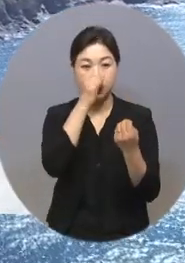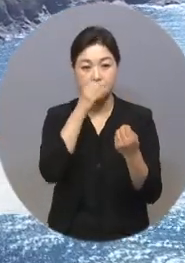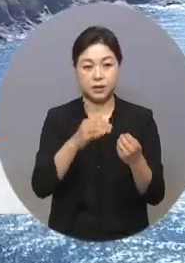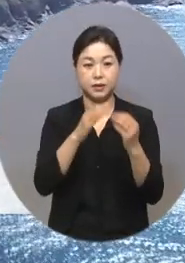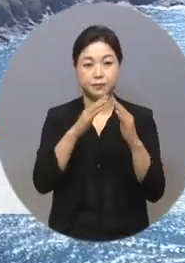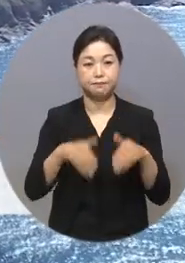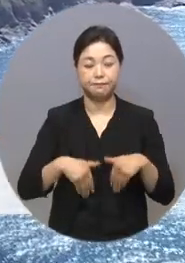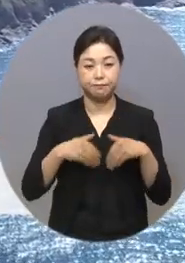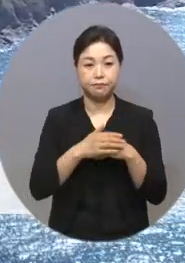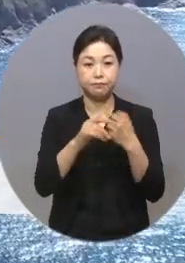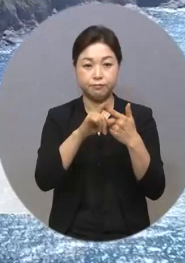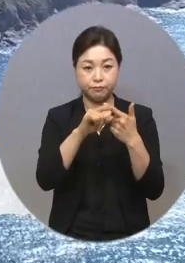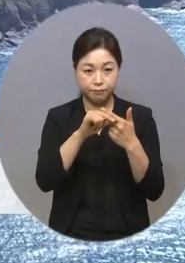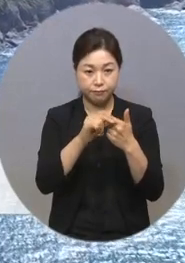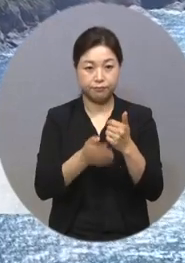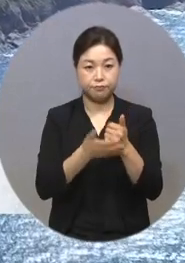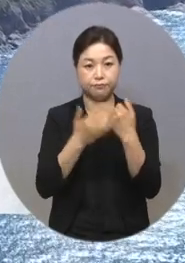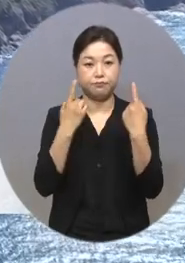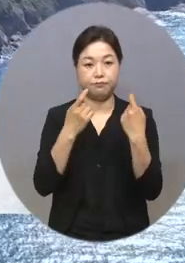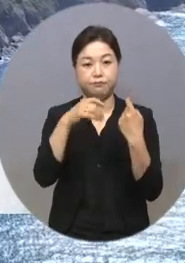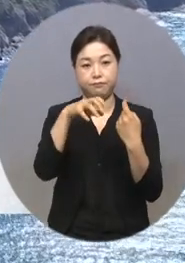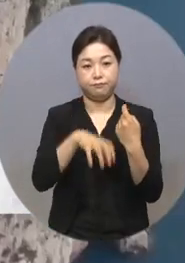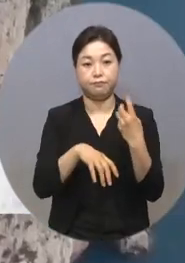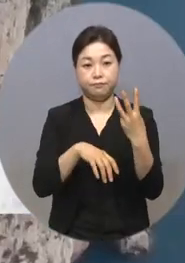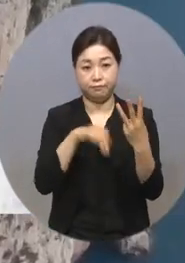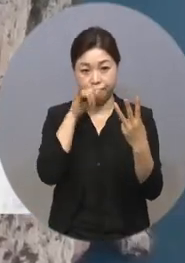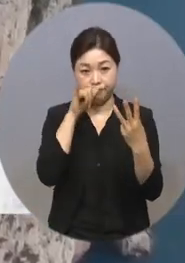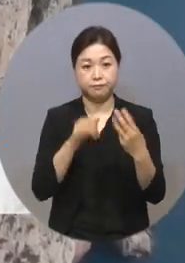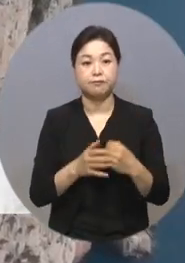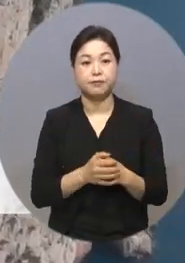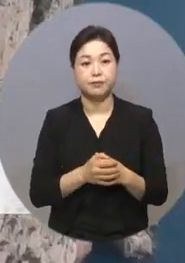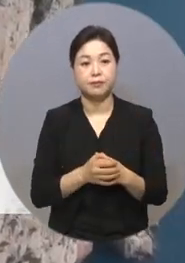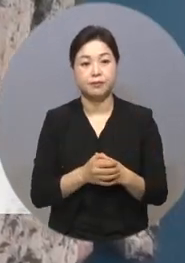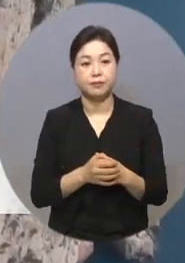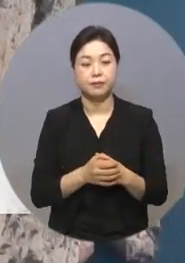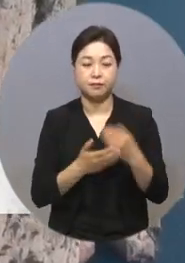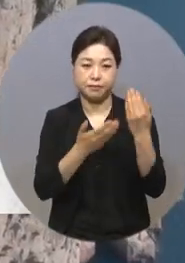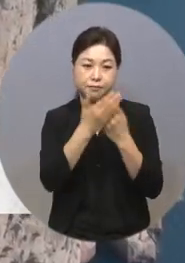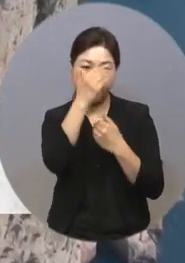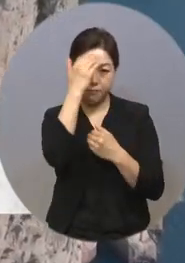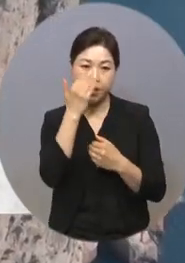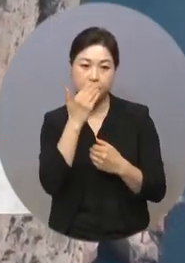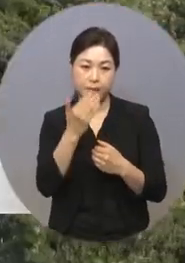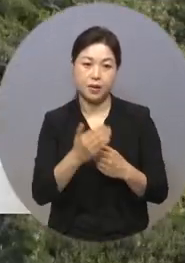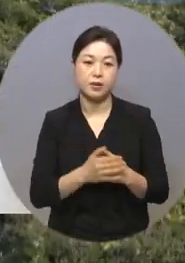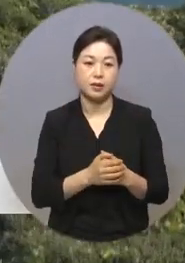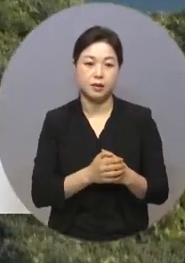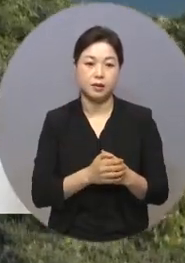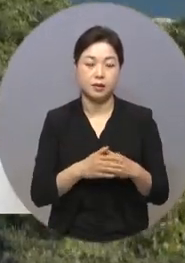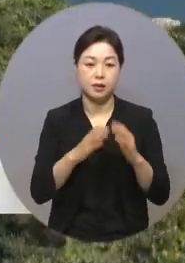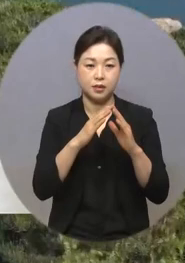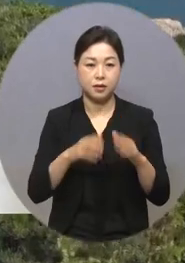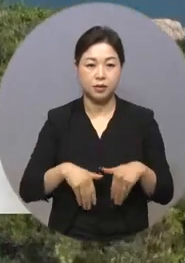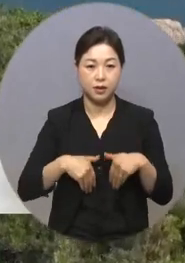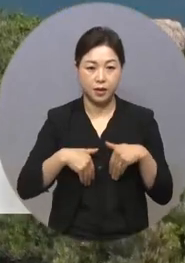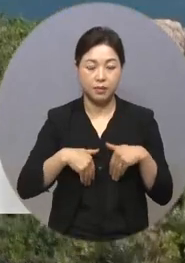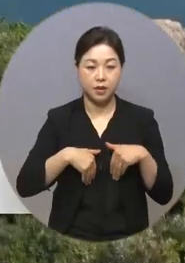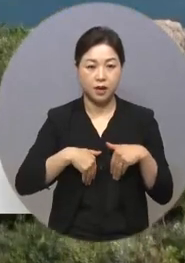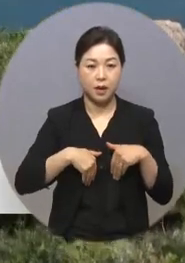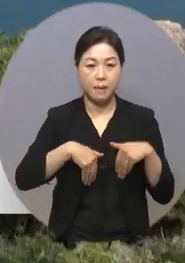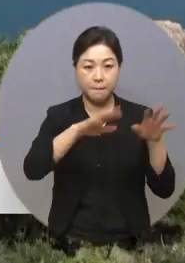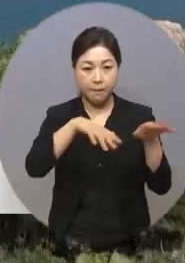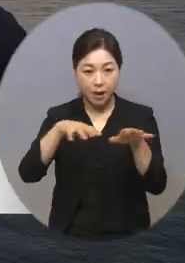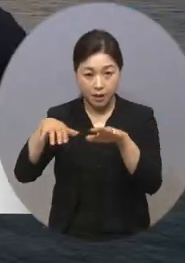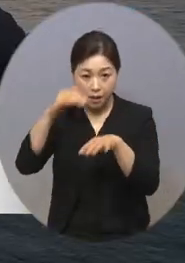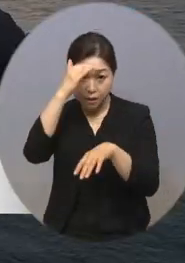6월 추천 관광지 3곳을 선정했습니다 다도의 풍광을 만끽할 수 있는 전남 해양 경관 블루로드 코스인